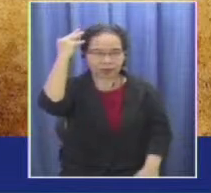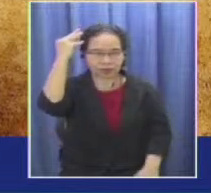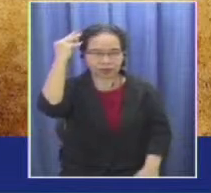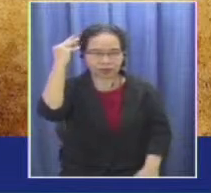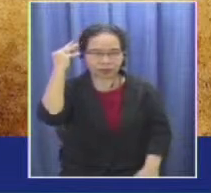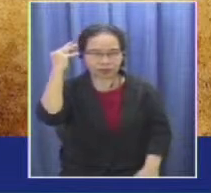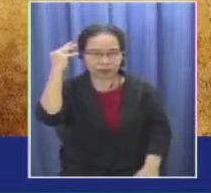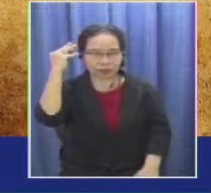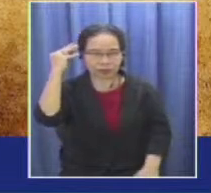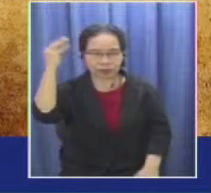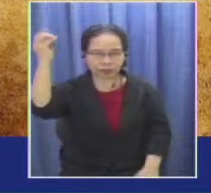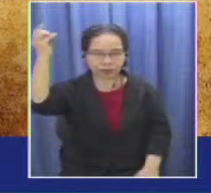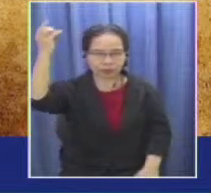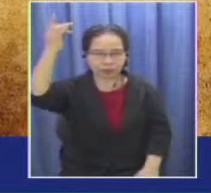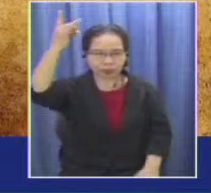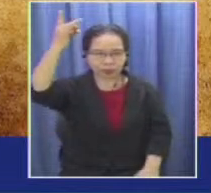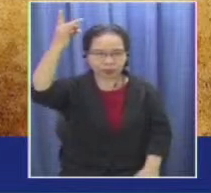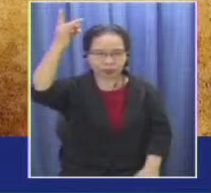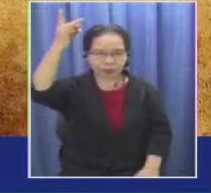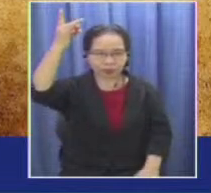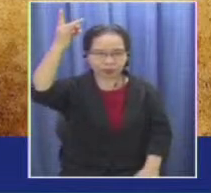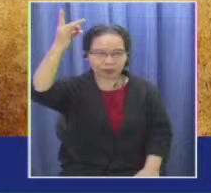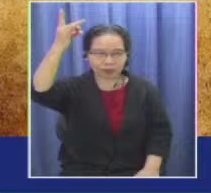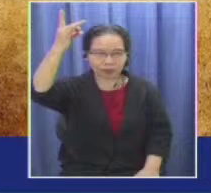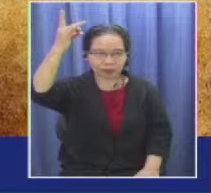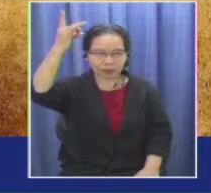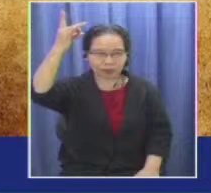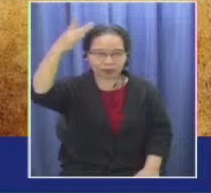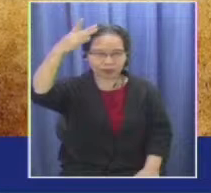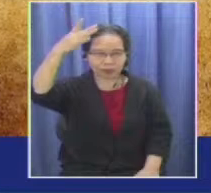llena eres de